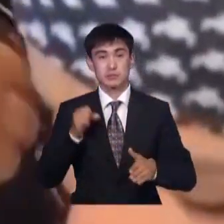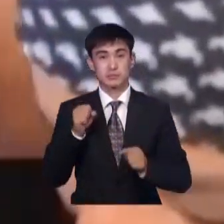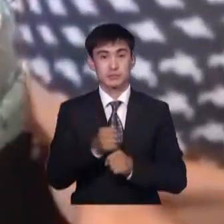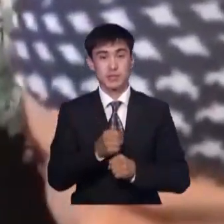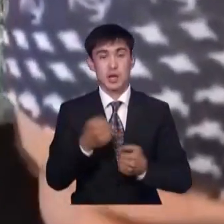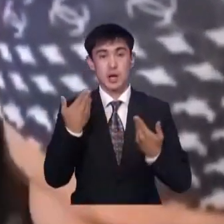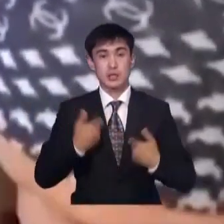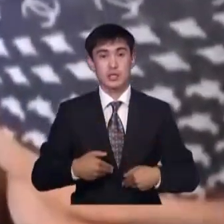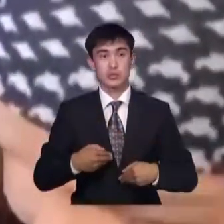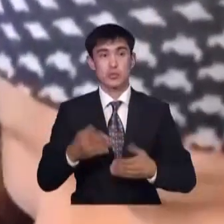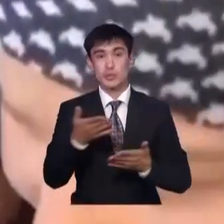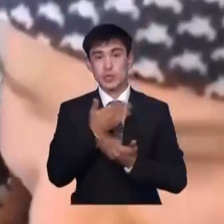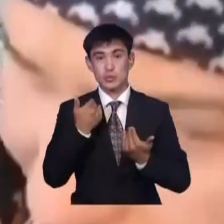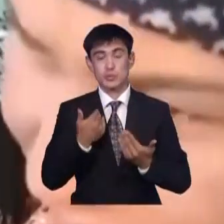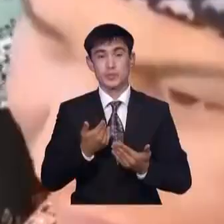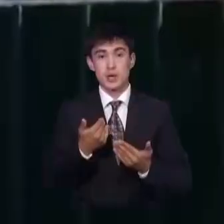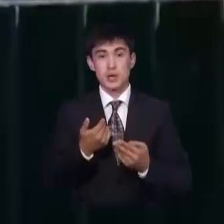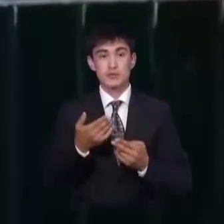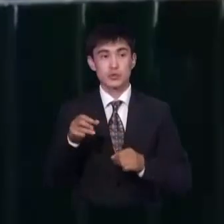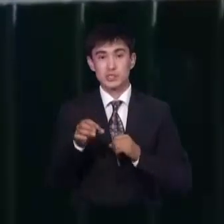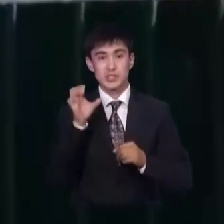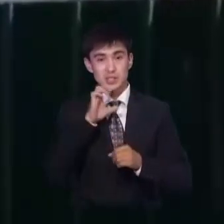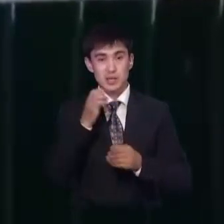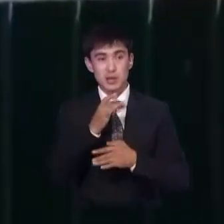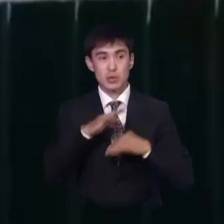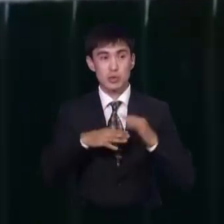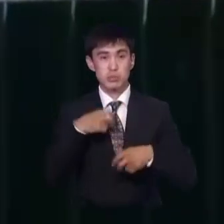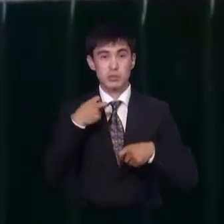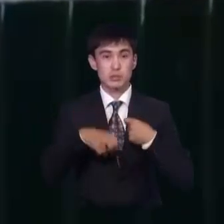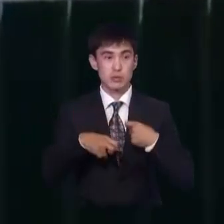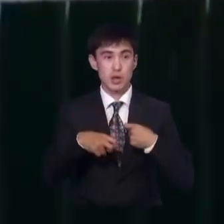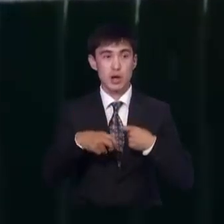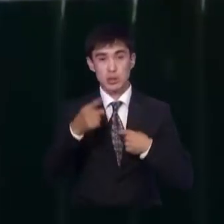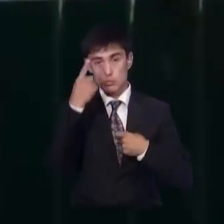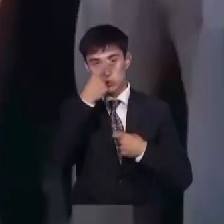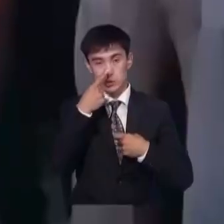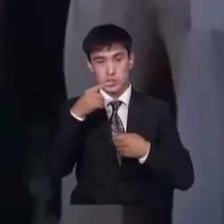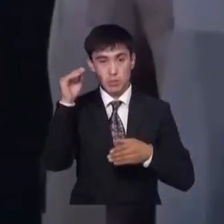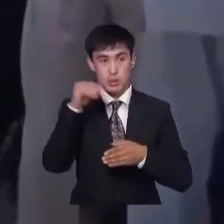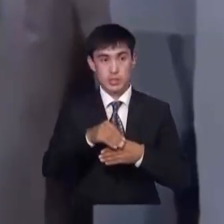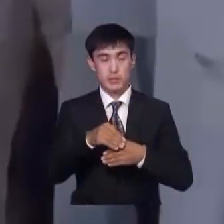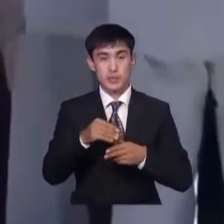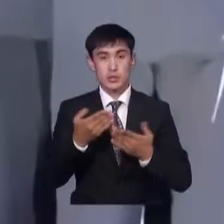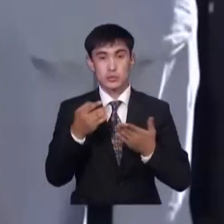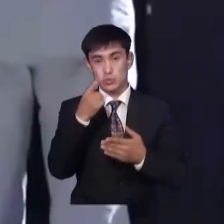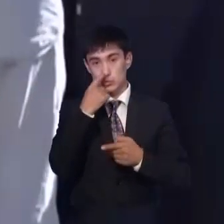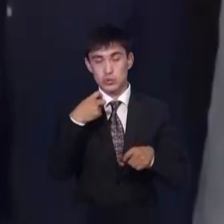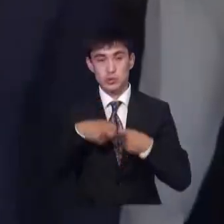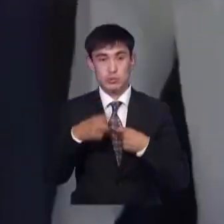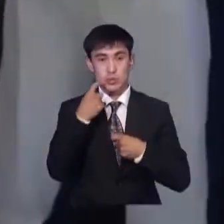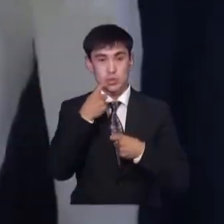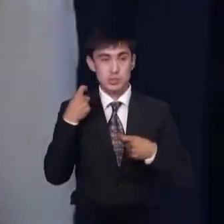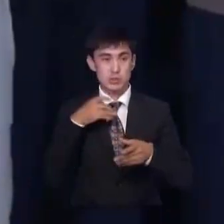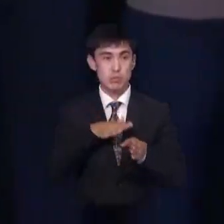Часть одежды на потерпевшей отсутствовала. Все в синяках. У нее на руке был перелом, а на лбу след от падения. Нос тоже был сломан. Рот разорван